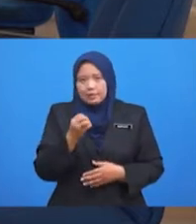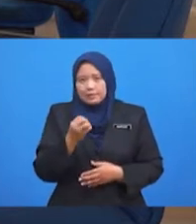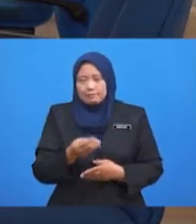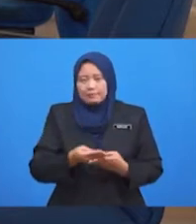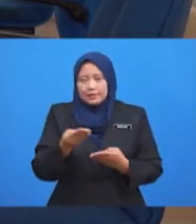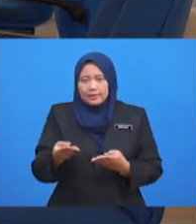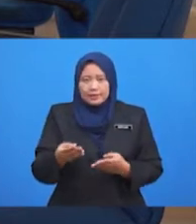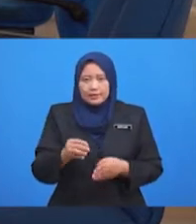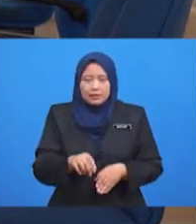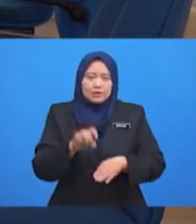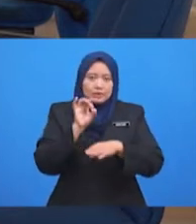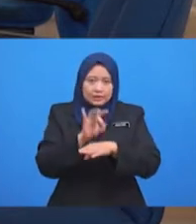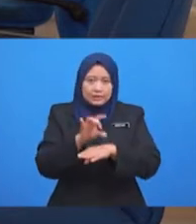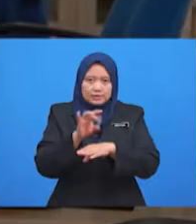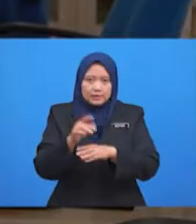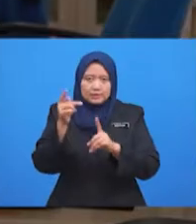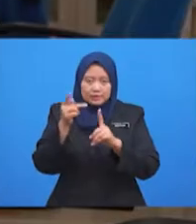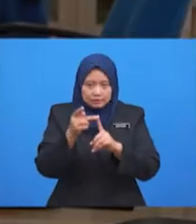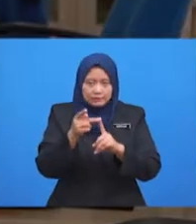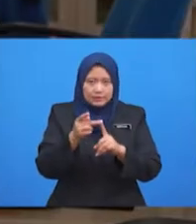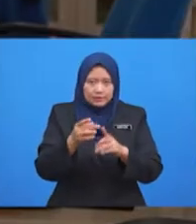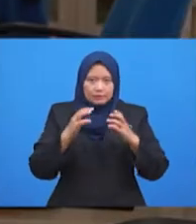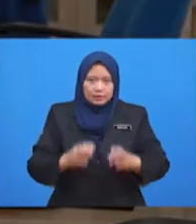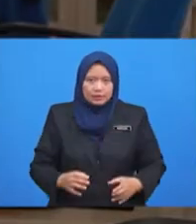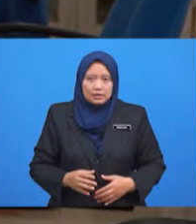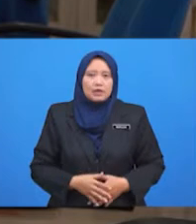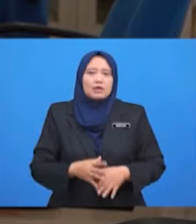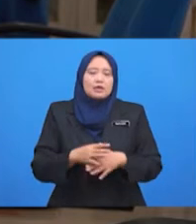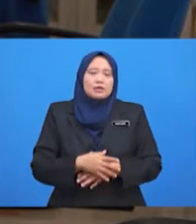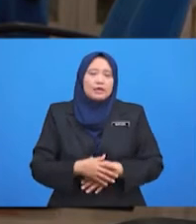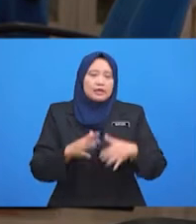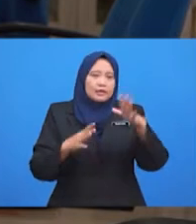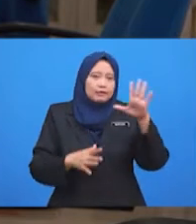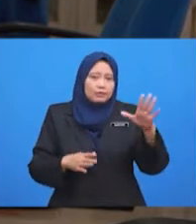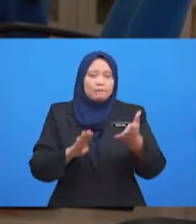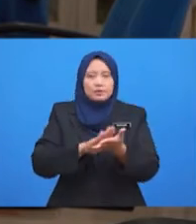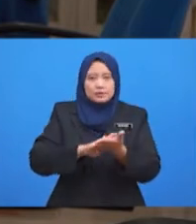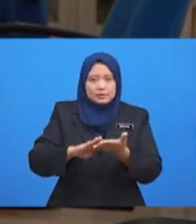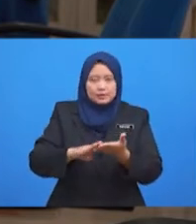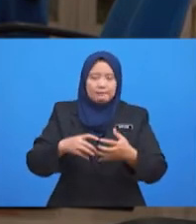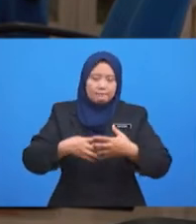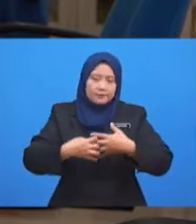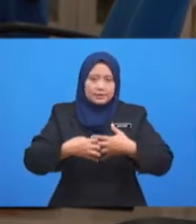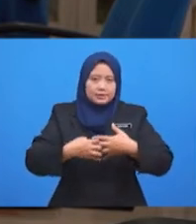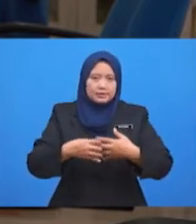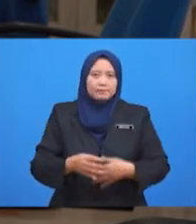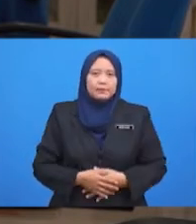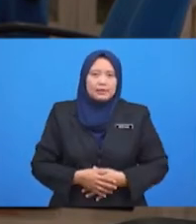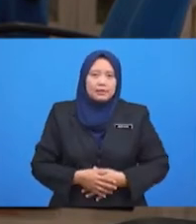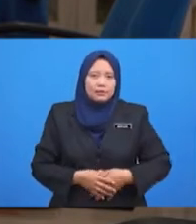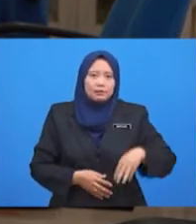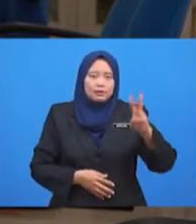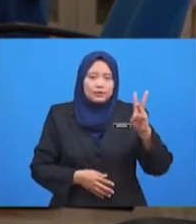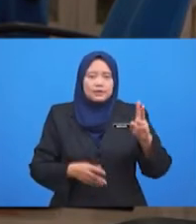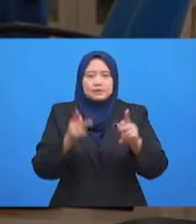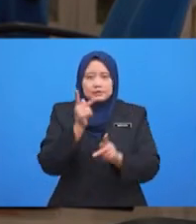rawatan. Kemudian, membersihkan aksesori mesin ultrasound. Yang terakhir, simpan peralatan,